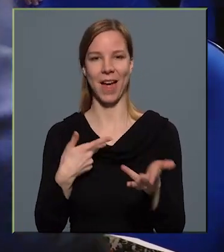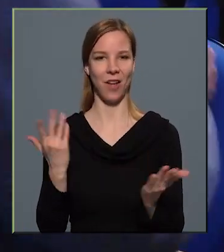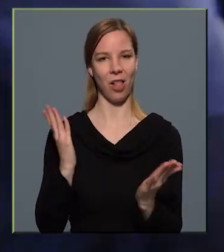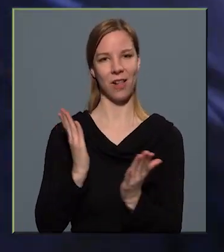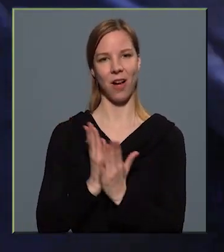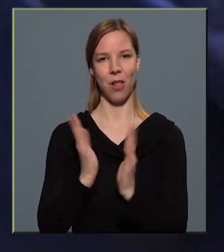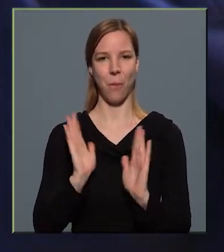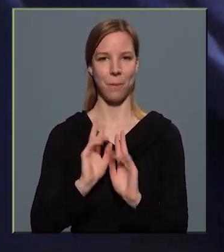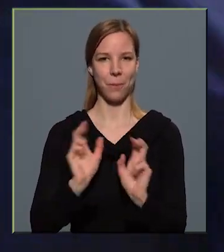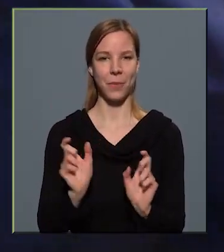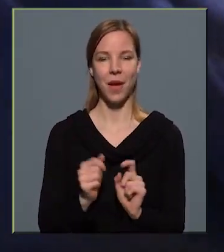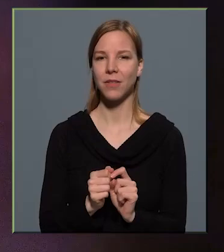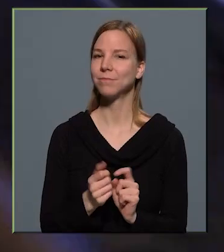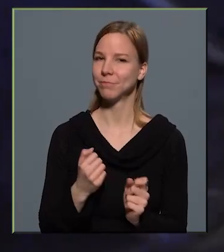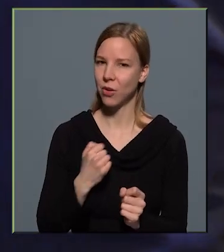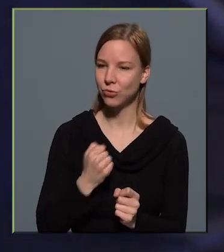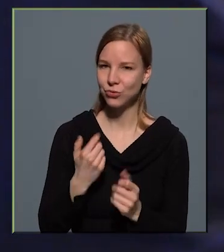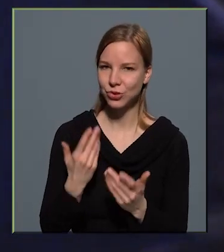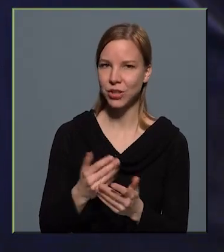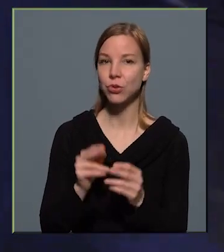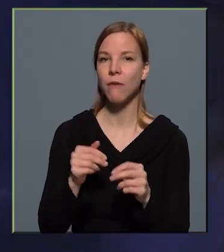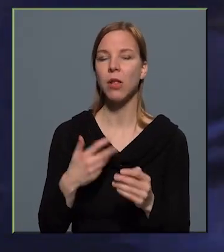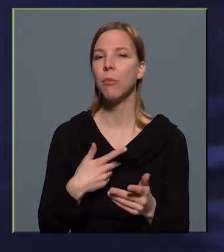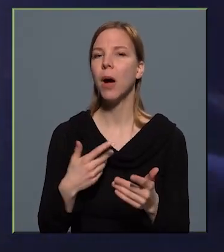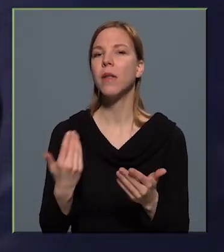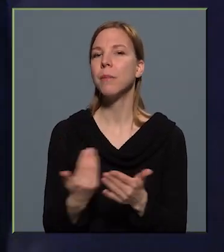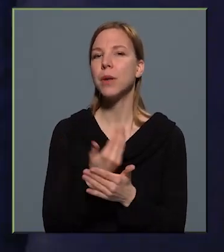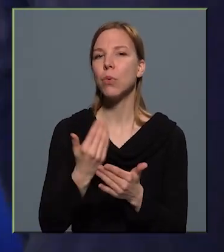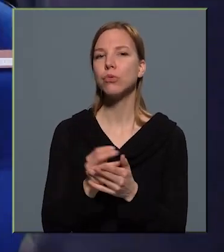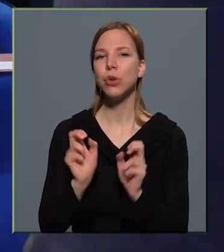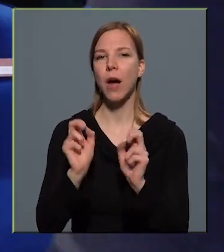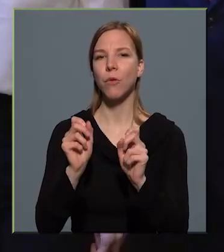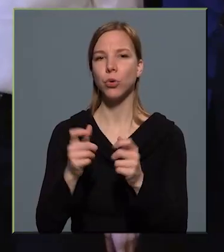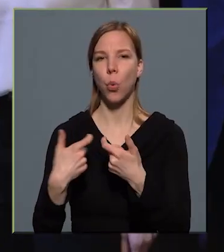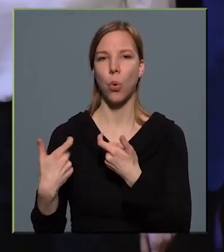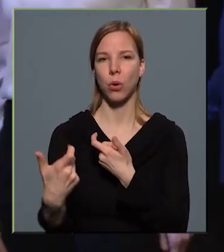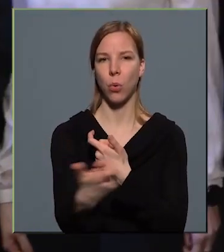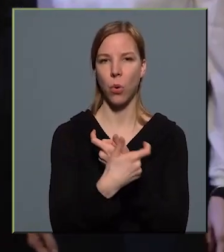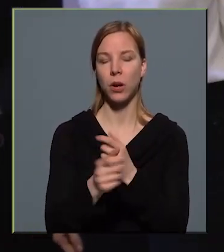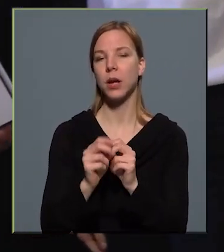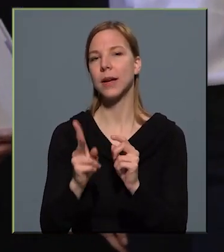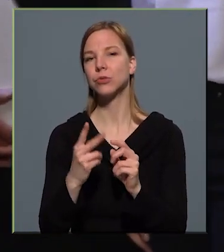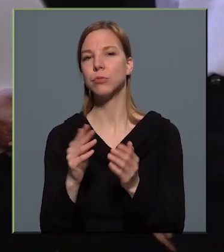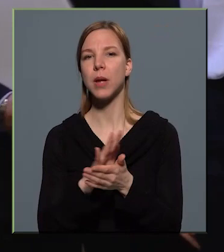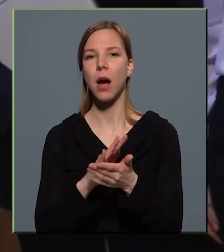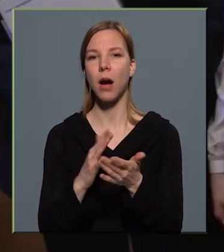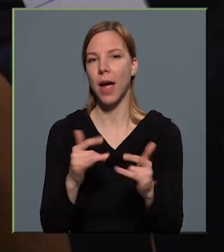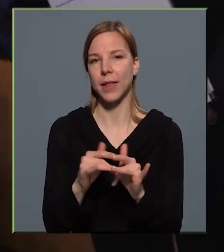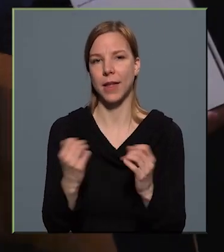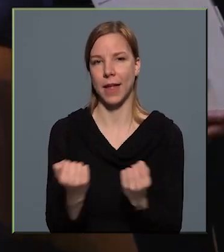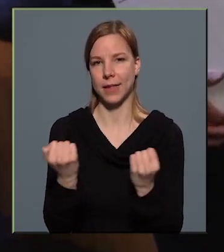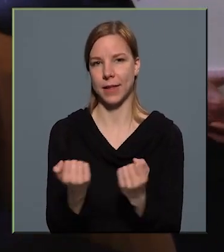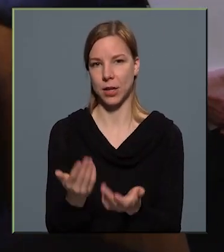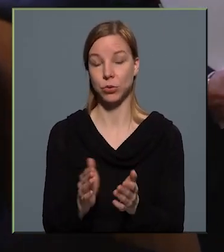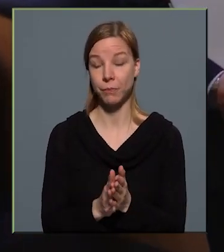nagyon csinos, az kétségtelen. Mi újság van a futókörökben, illetve mi újság az edzéssel? Köszönöm szépen a